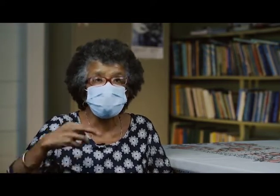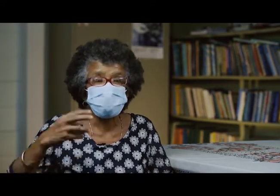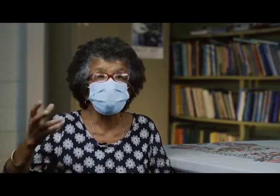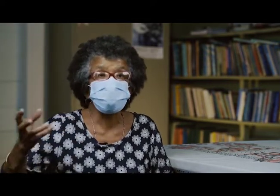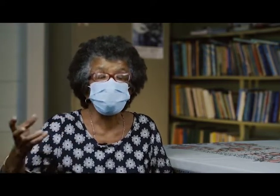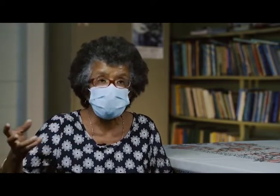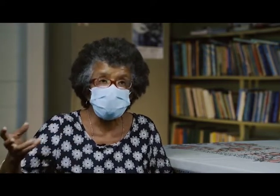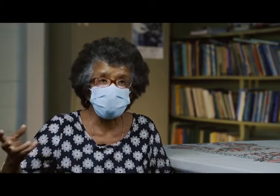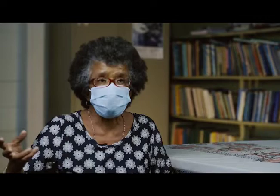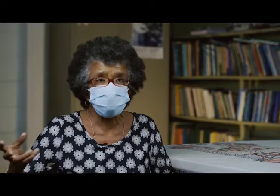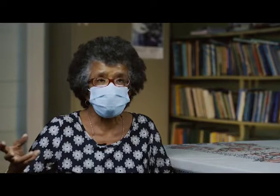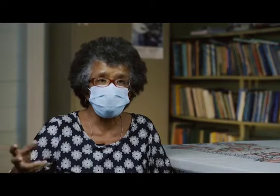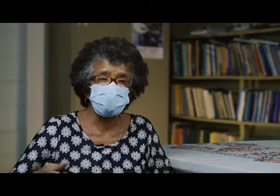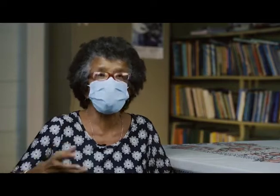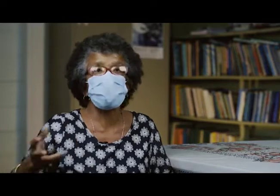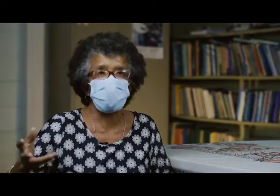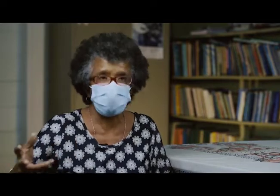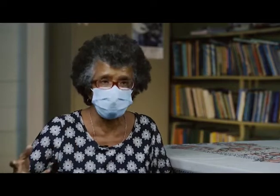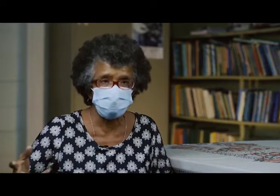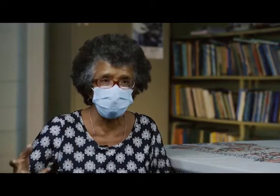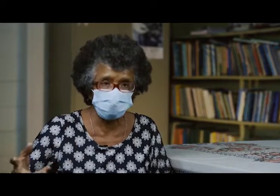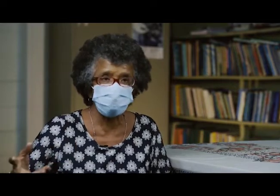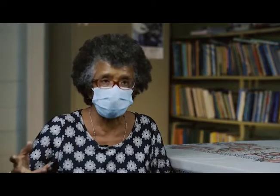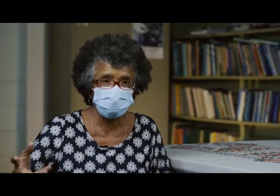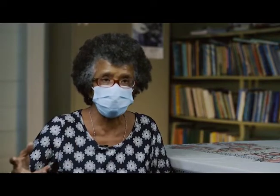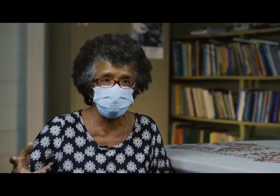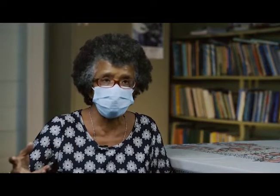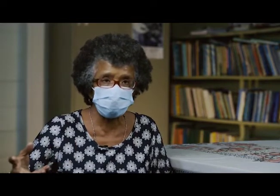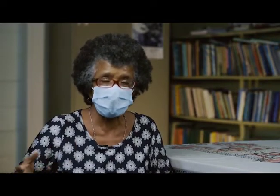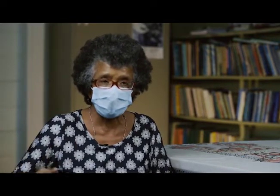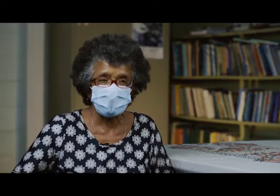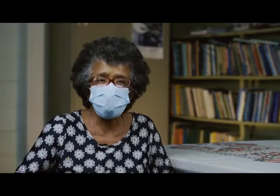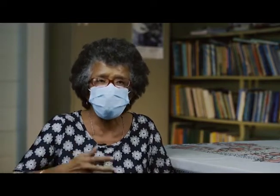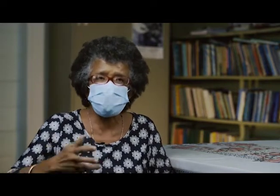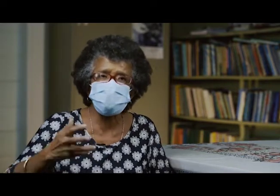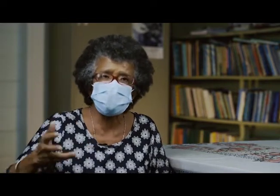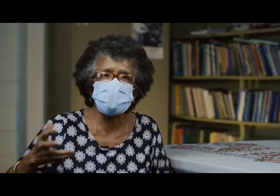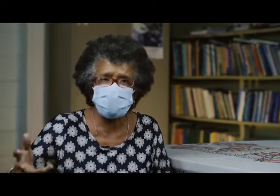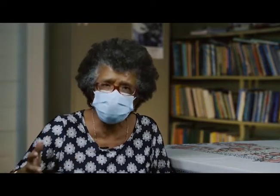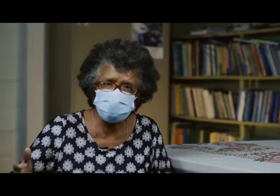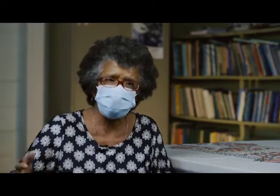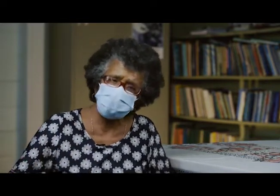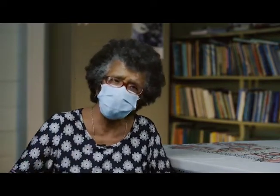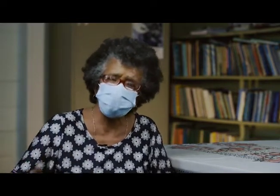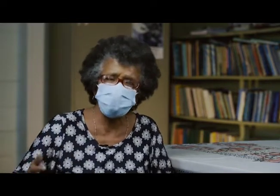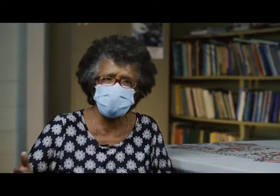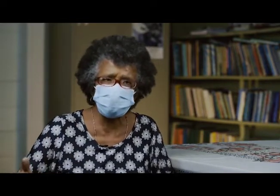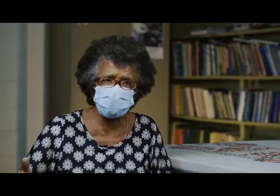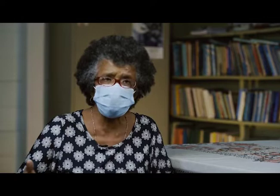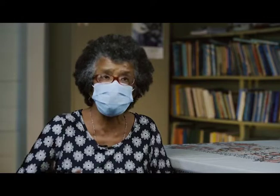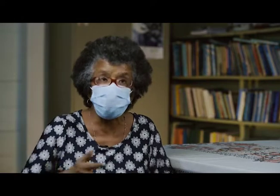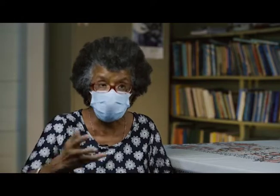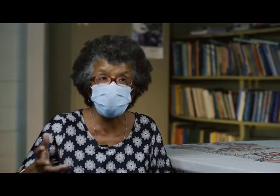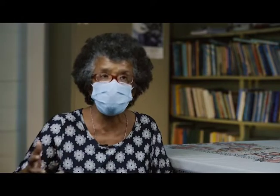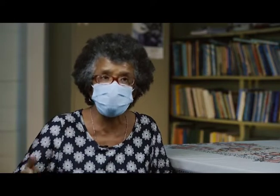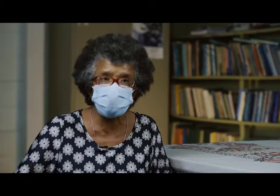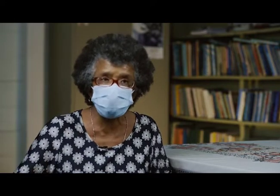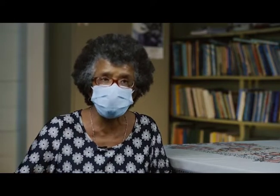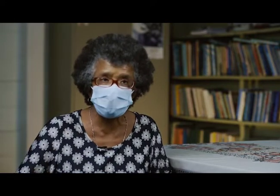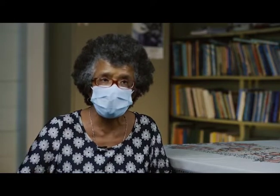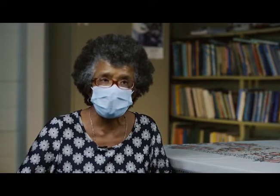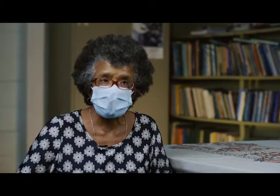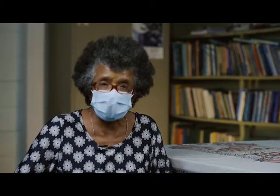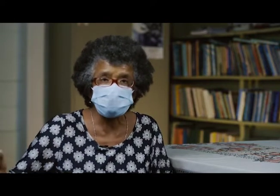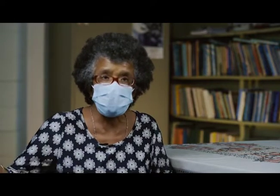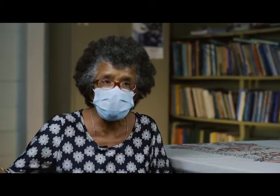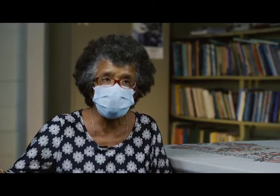dan is de verspreiding van het virus gaat nog harder door het blaasinstrument. Dus feesten kan echt niet. De afgelopen 2 weken is er behoorlijk